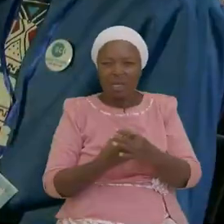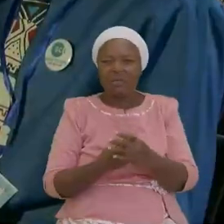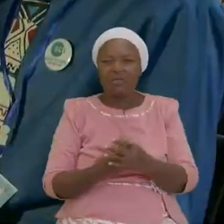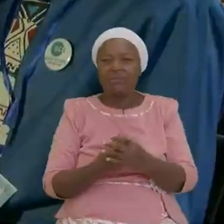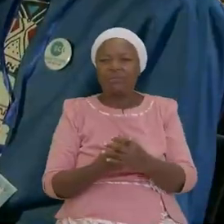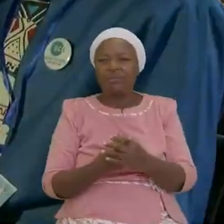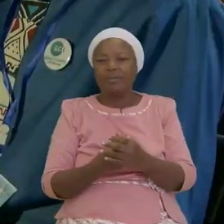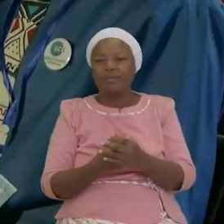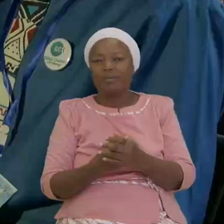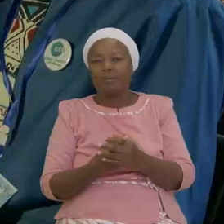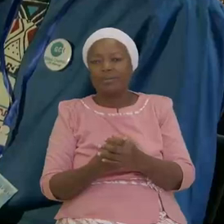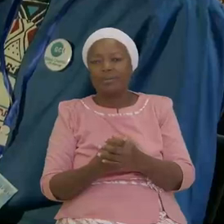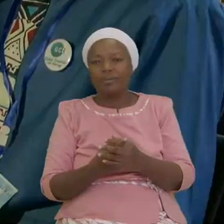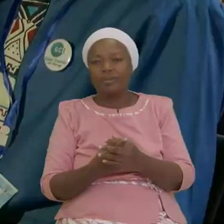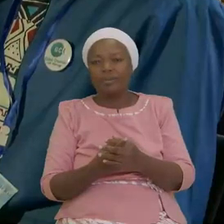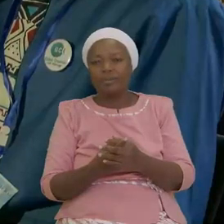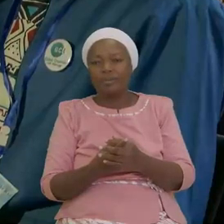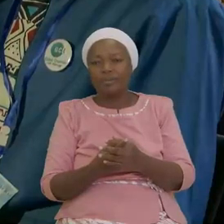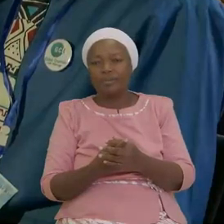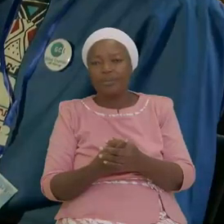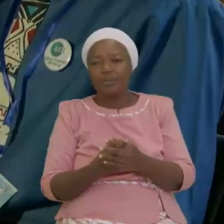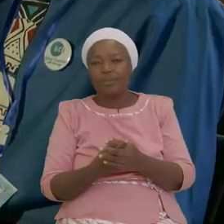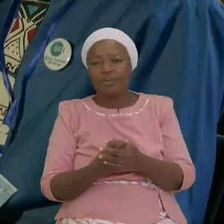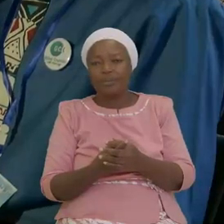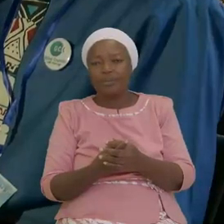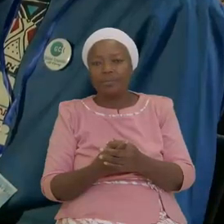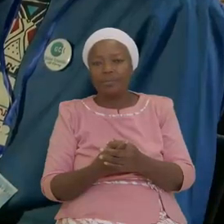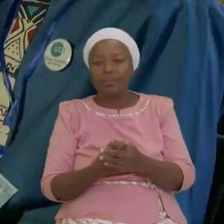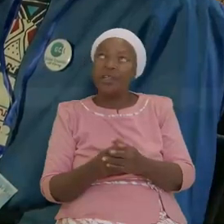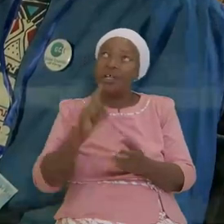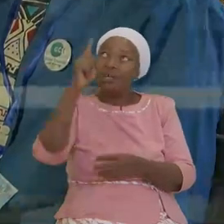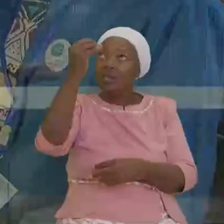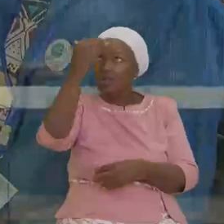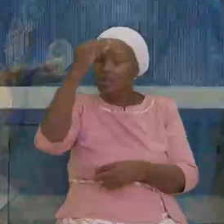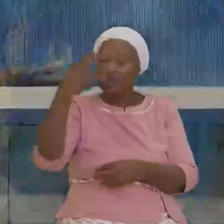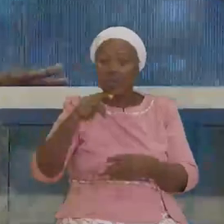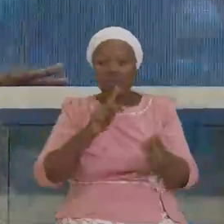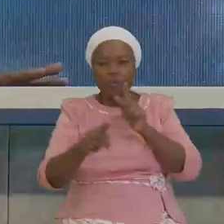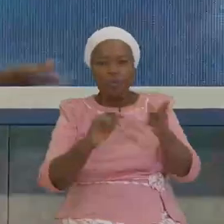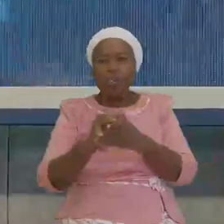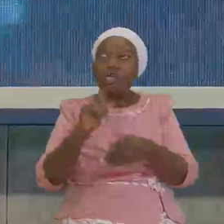son esprit avant que le monde ne commence.